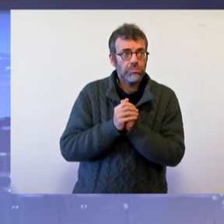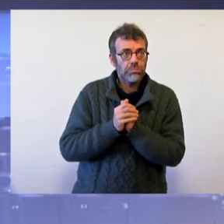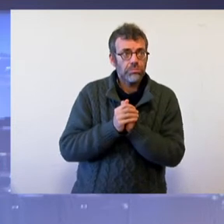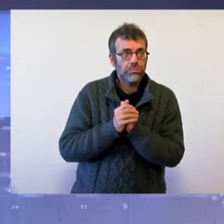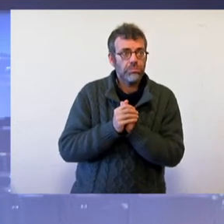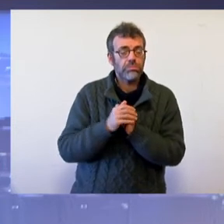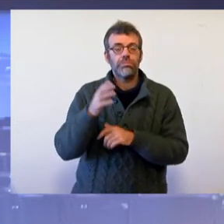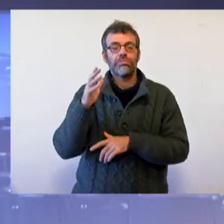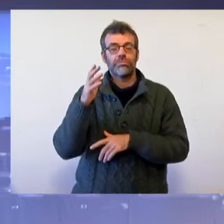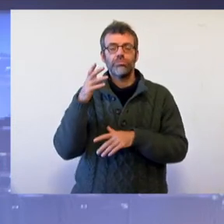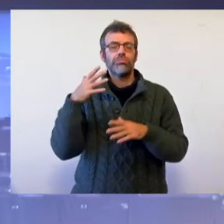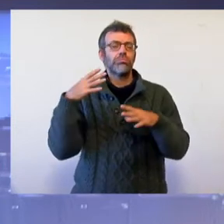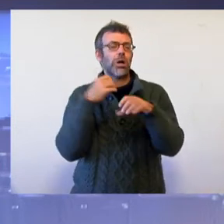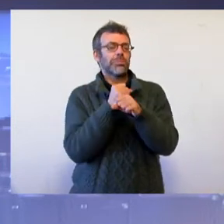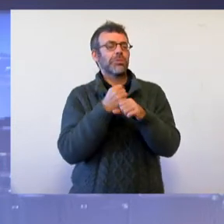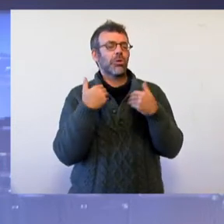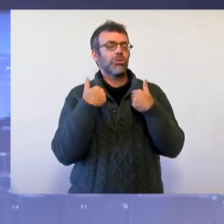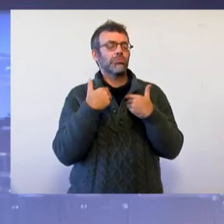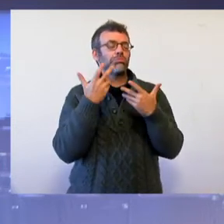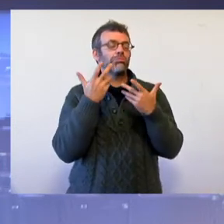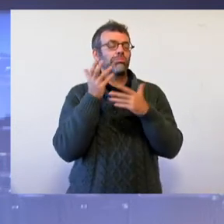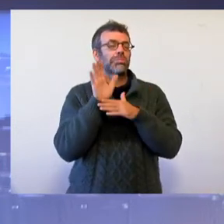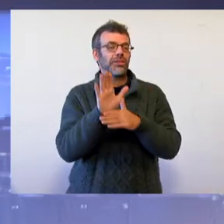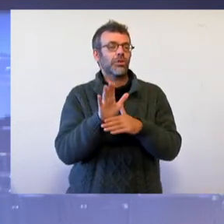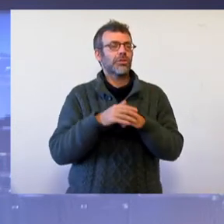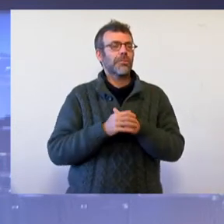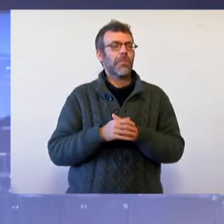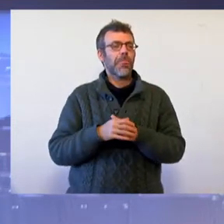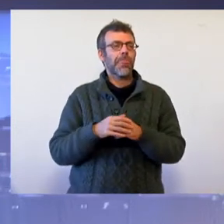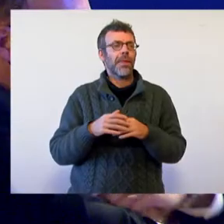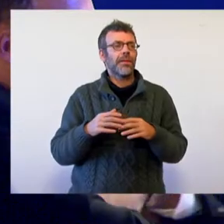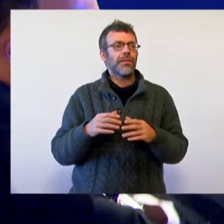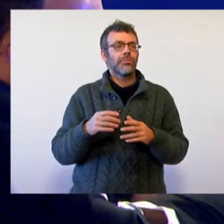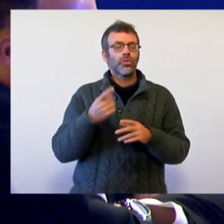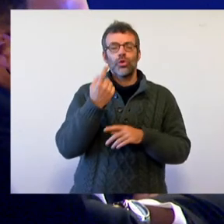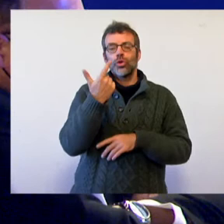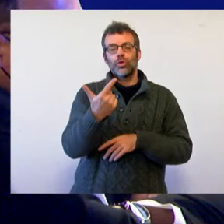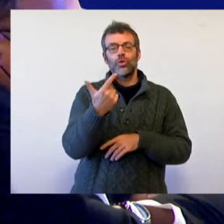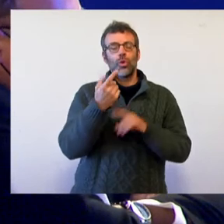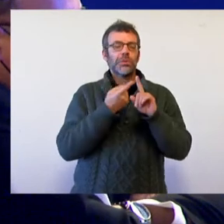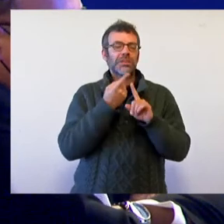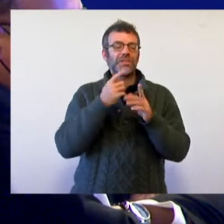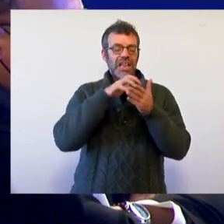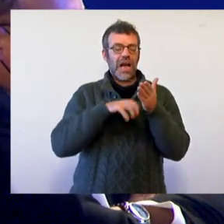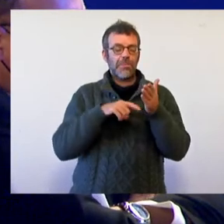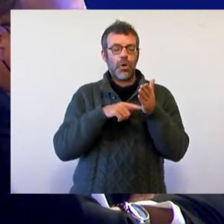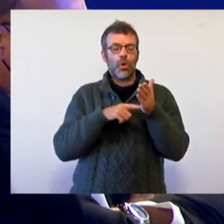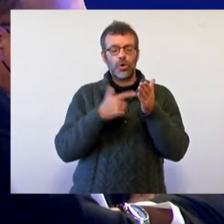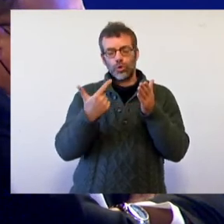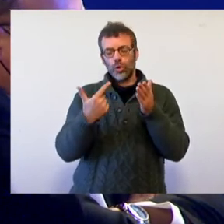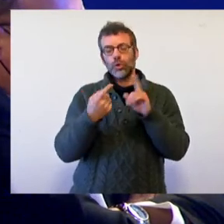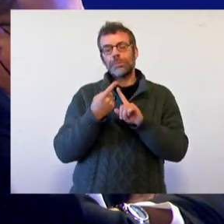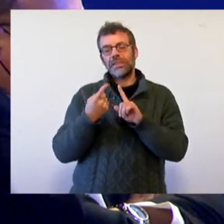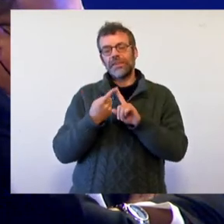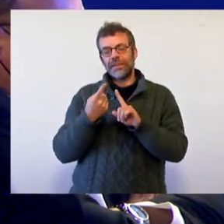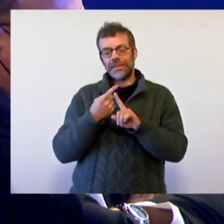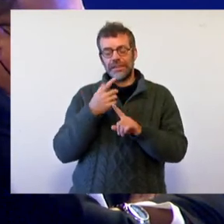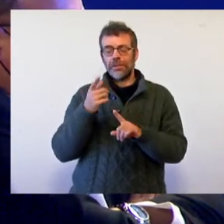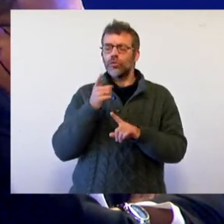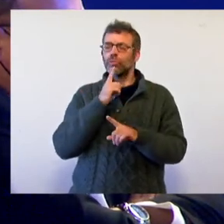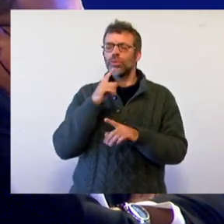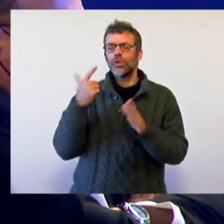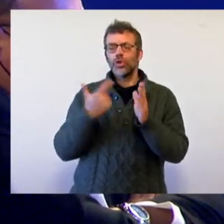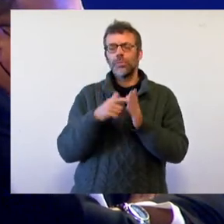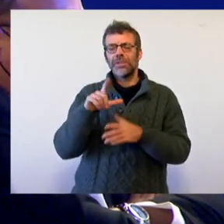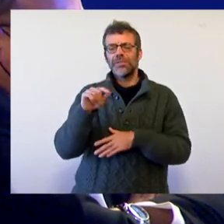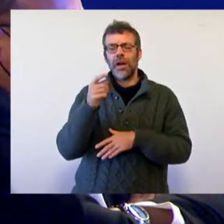Oui, merci, monsieur le maire. Rapidement, c'est juste deux spécificités sur ce rapport qui, depuis 2020, donc on a changé